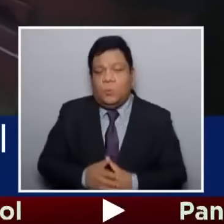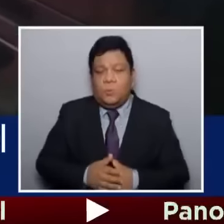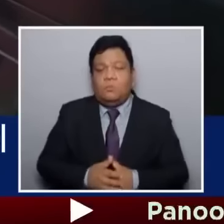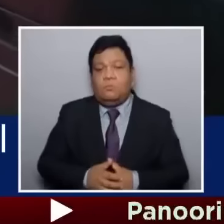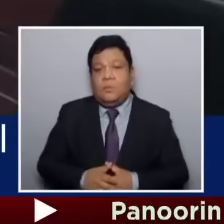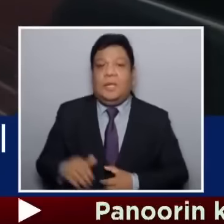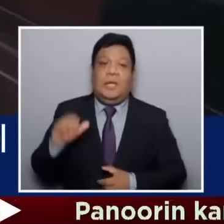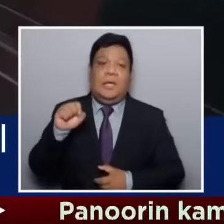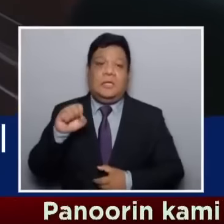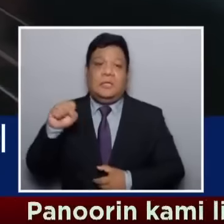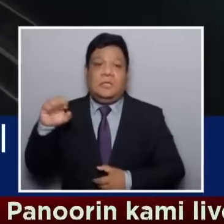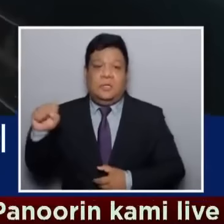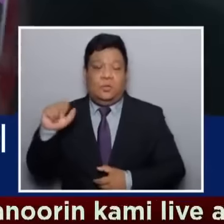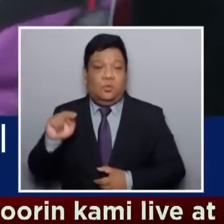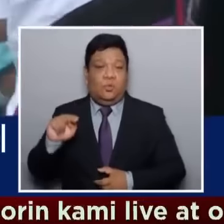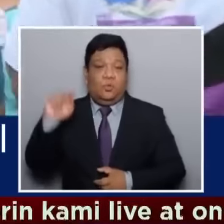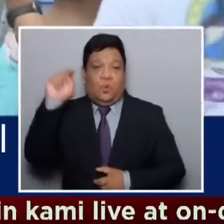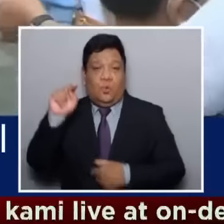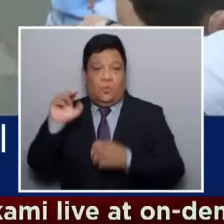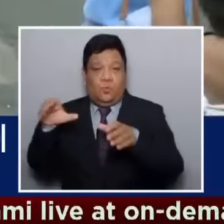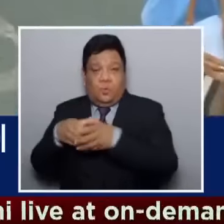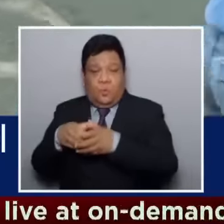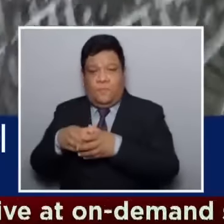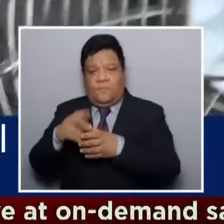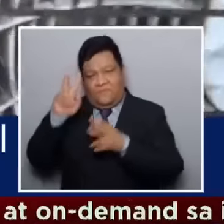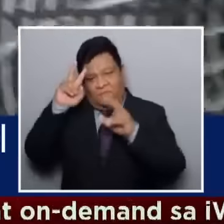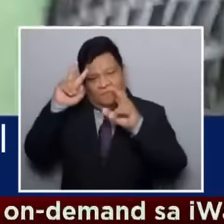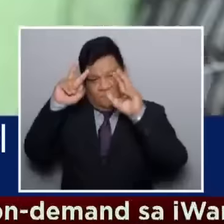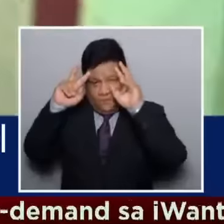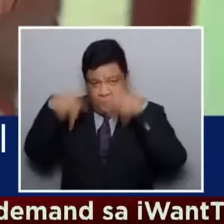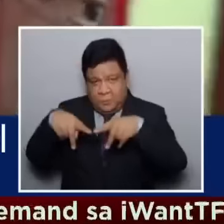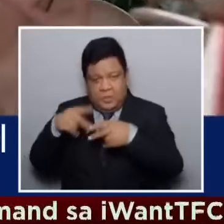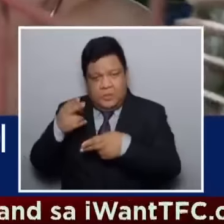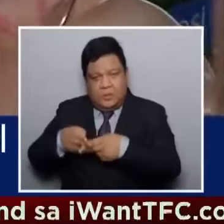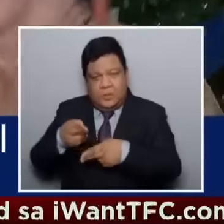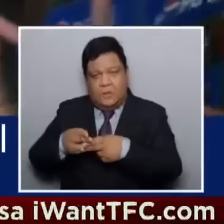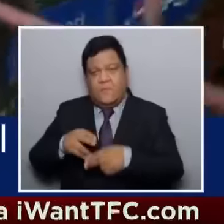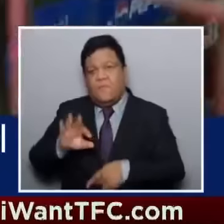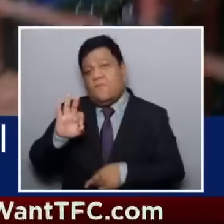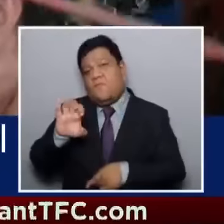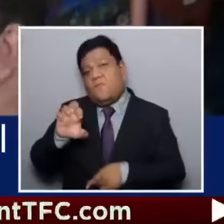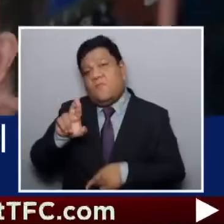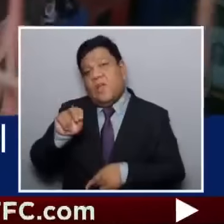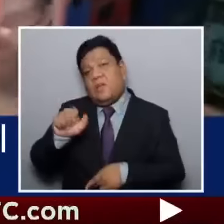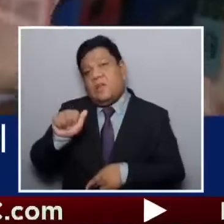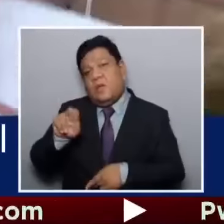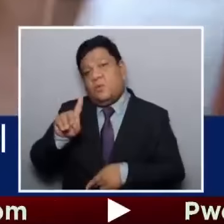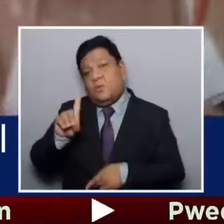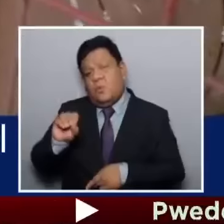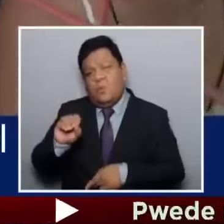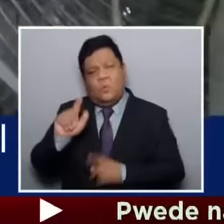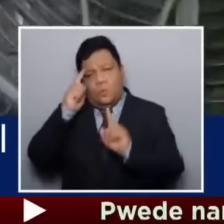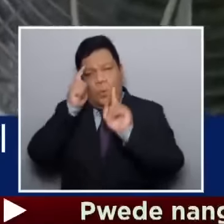SSS North Operations Group, Vice President Fernando Nicolas, layunin itong